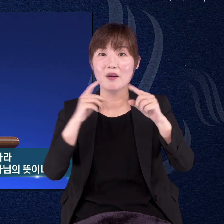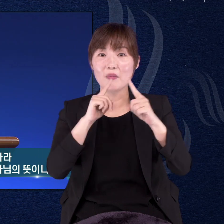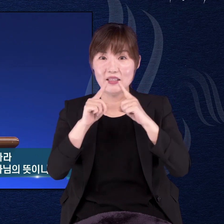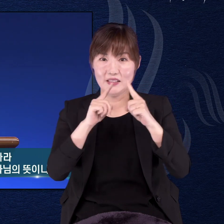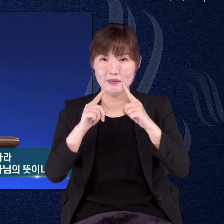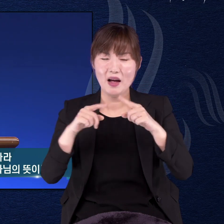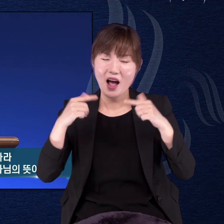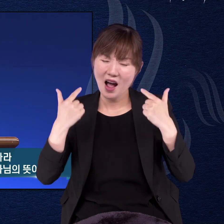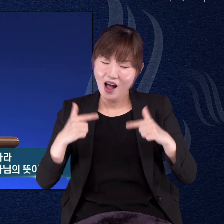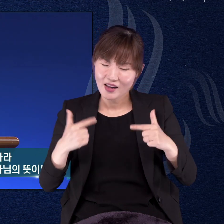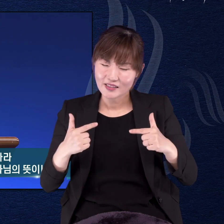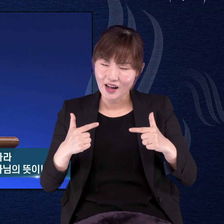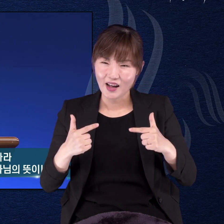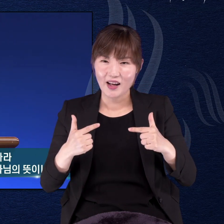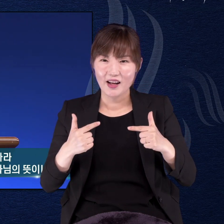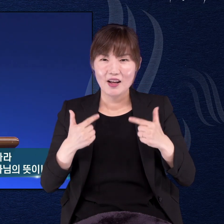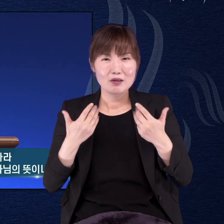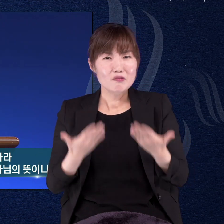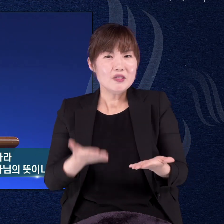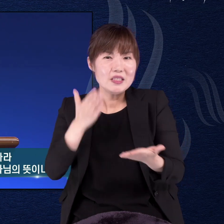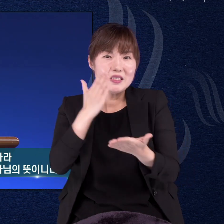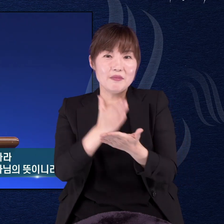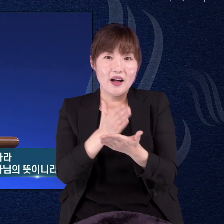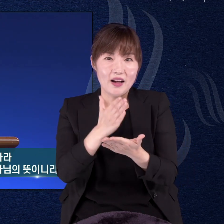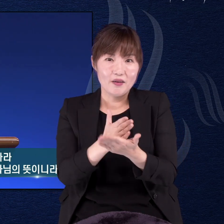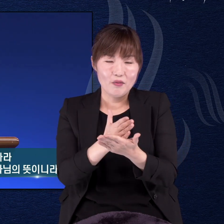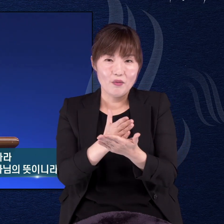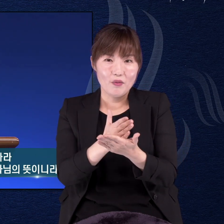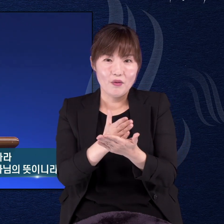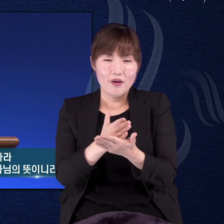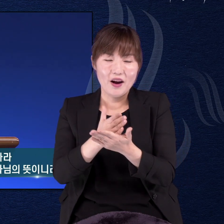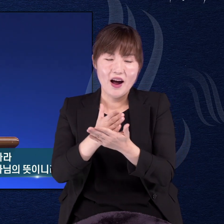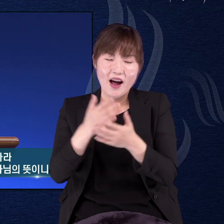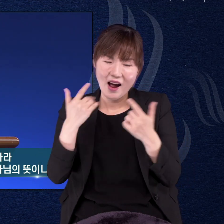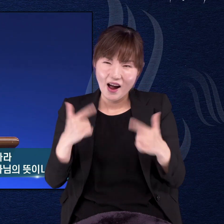항상 쉬지 말고 범사에는 뭐예요?